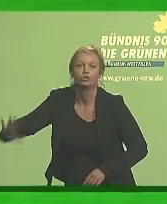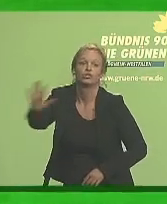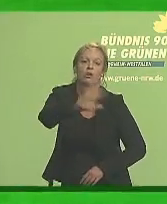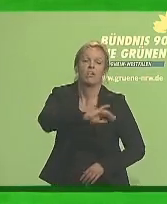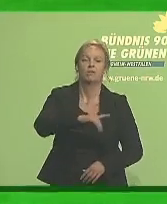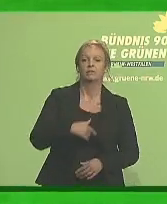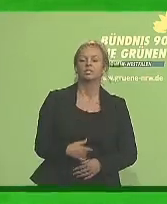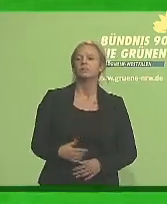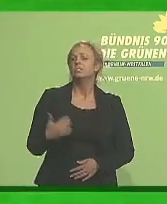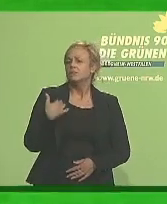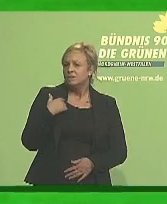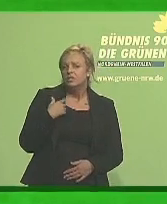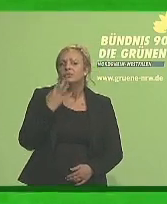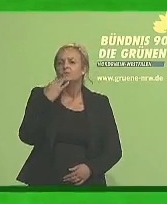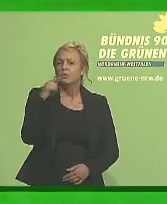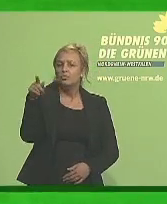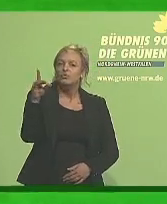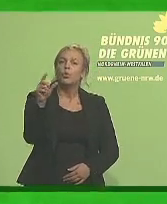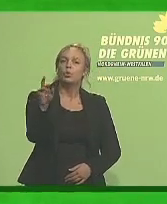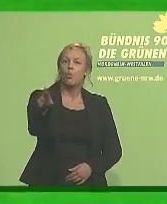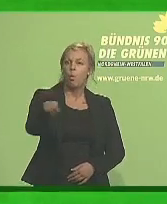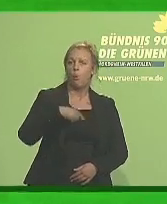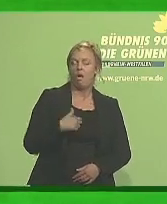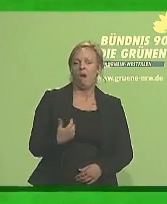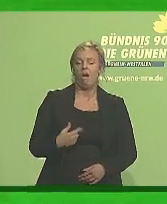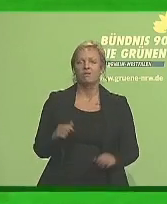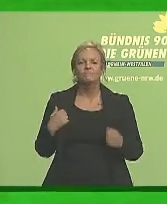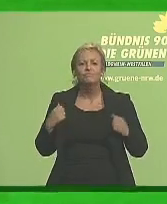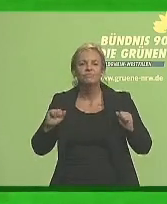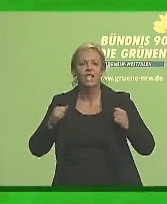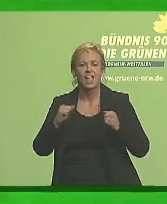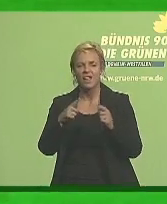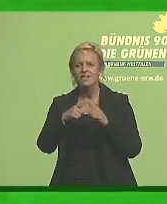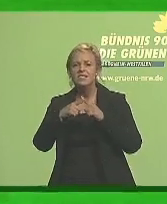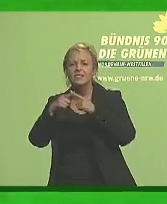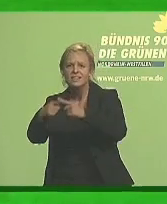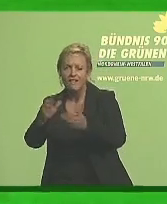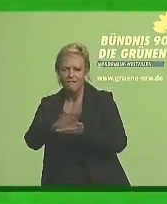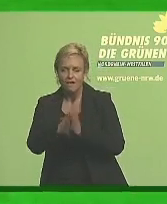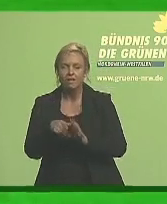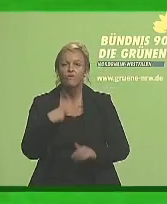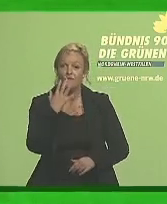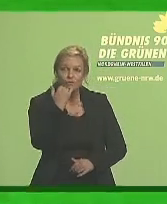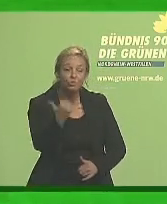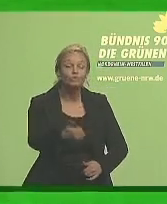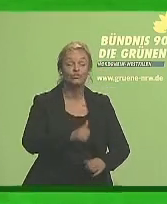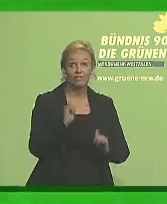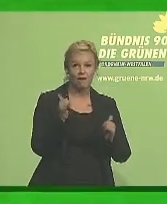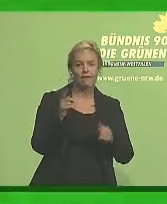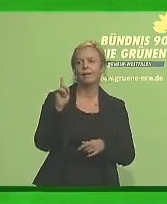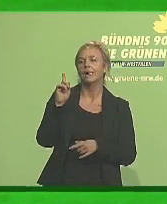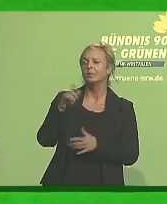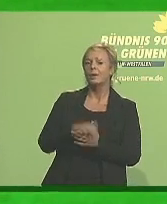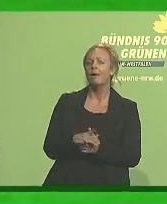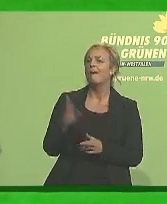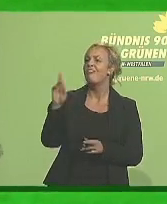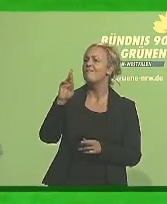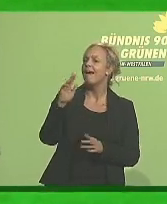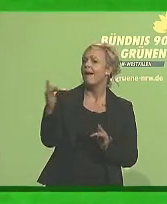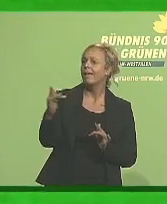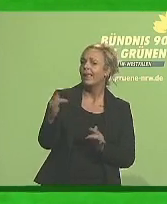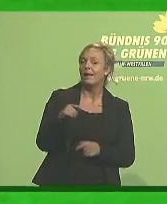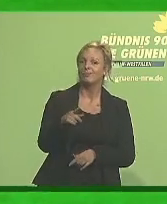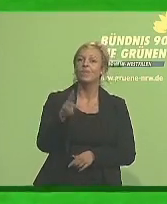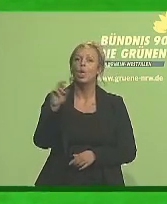ja gerne in Doha ein ehrgeiziges Ziel verhandeln, aber wer ist dagegen? Der